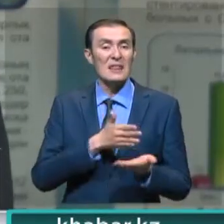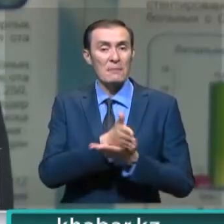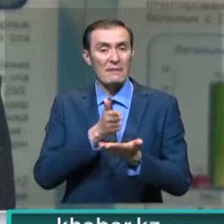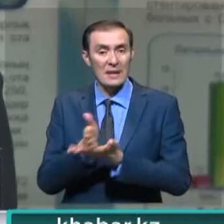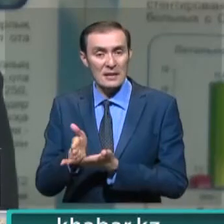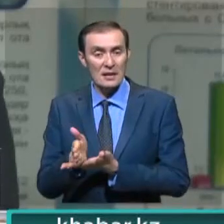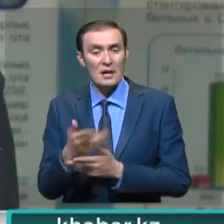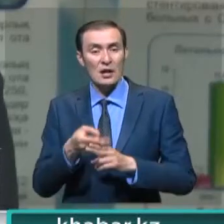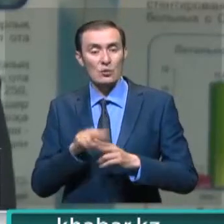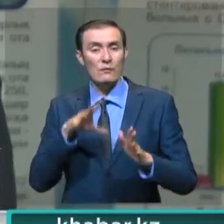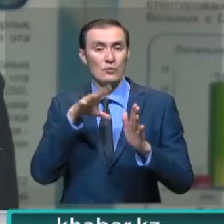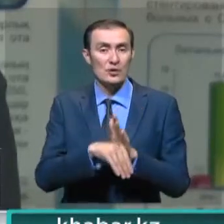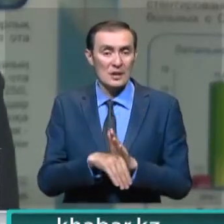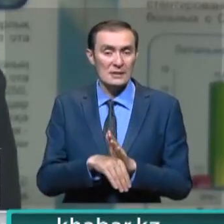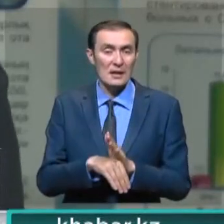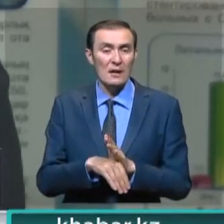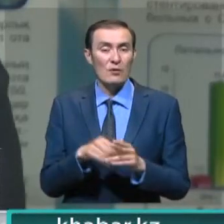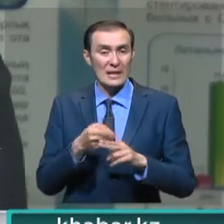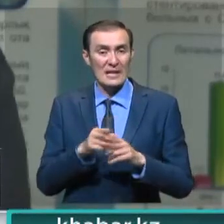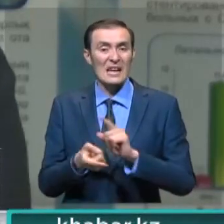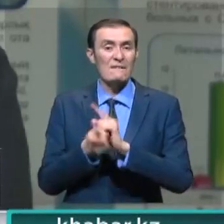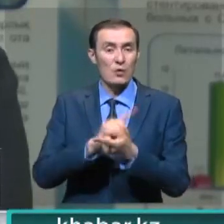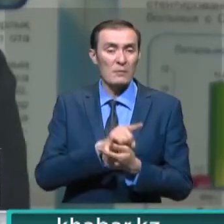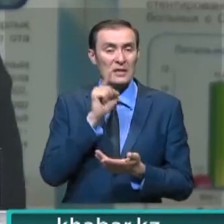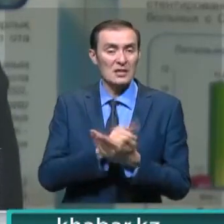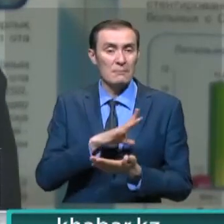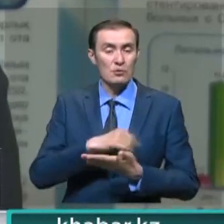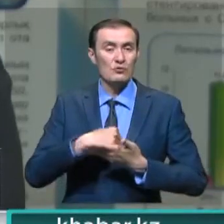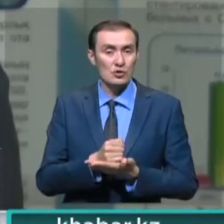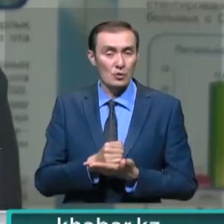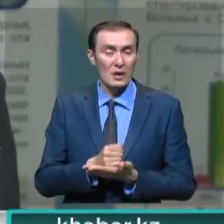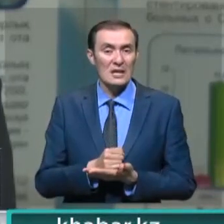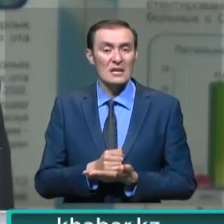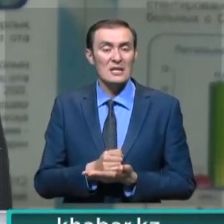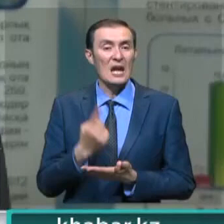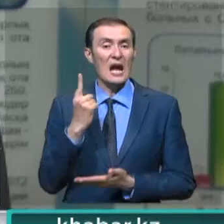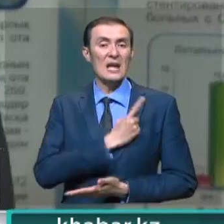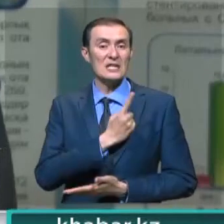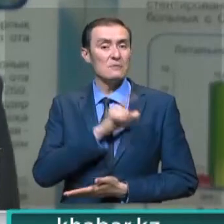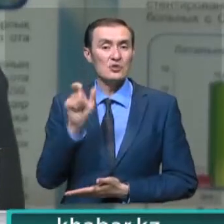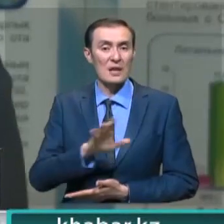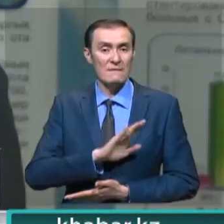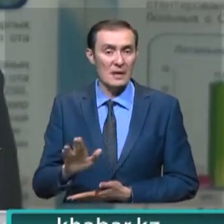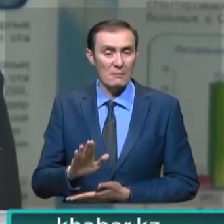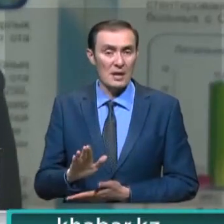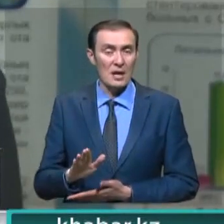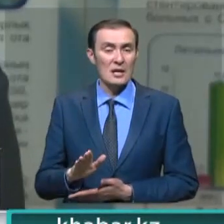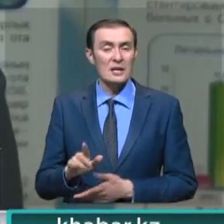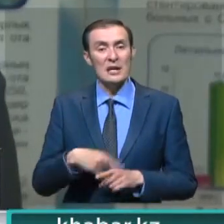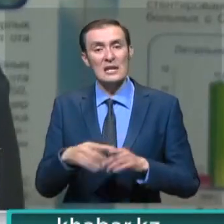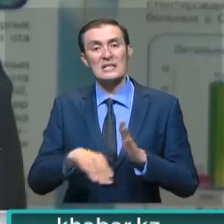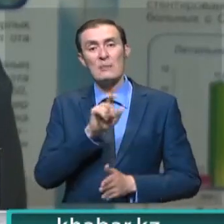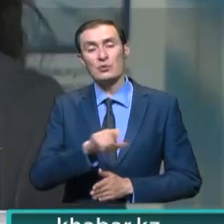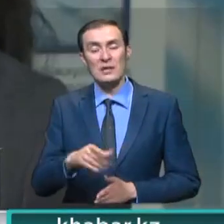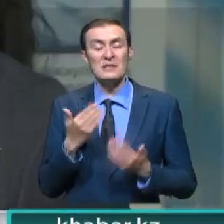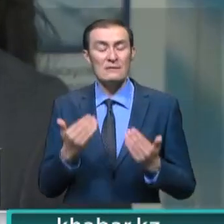которые в себя включает сама конституционная реформа, она должна быть принята не одним человеком, да, не депутатами парламента.